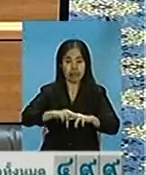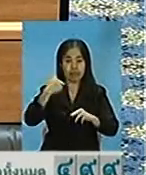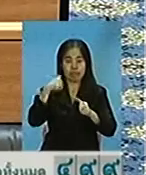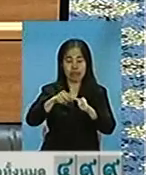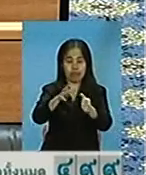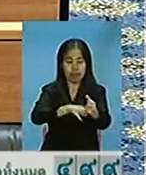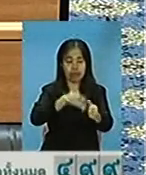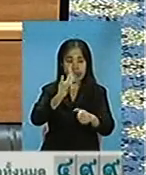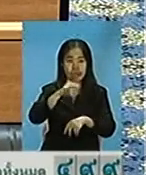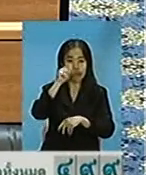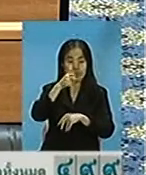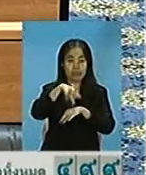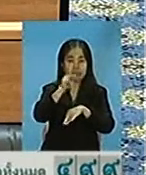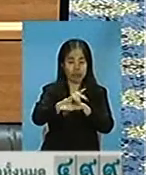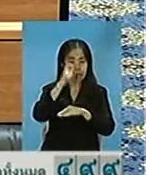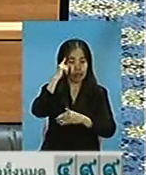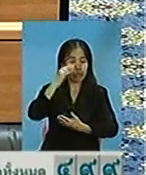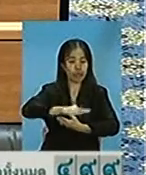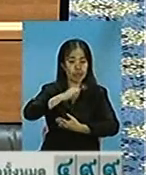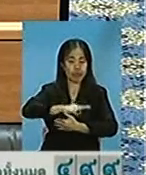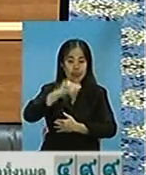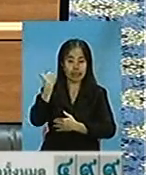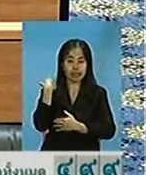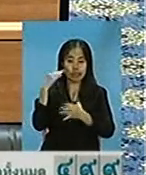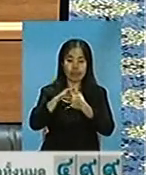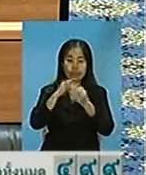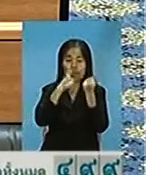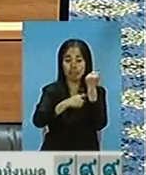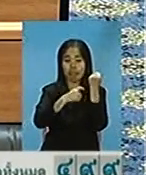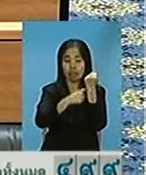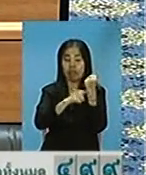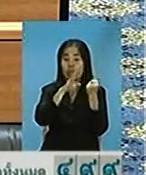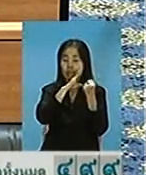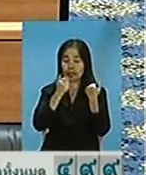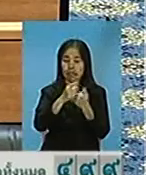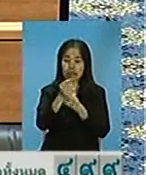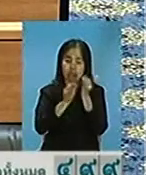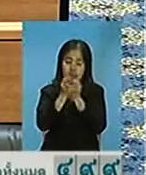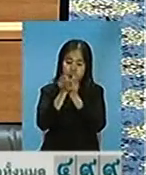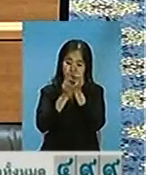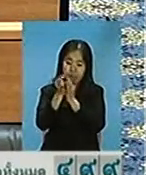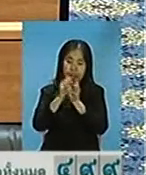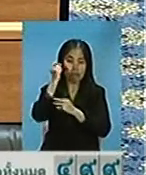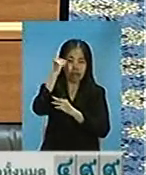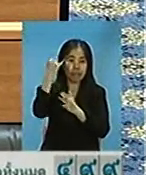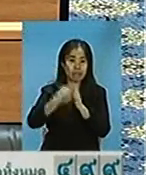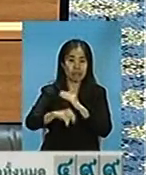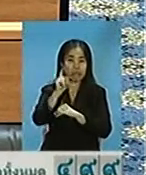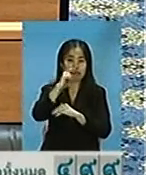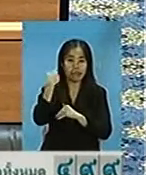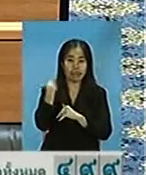านประธานทราบดีอยู่แล้วในเรื่องเหล่านี้น่ะแต่ว่าถ้าการมาอธิบายให้คนได้ต้องเข้าใจผิดว่าอ๋